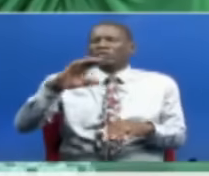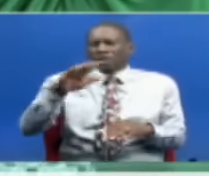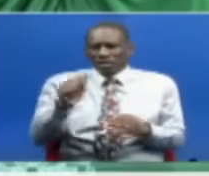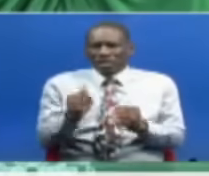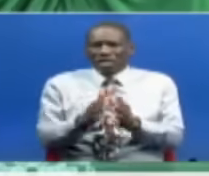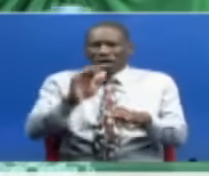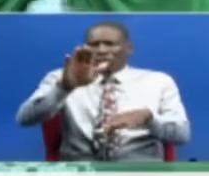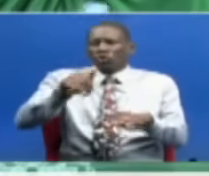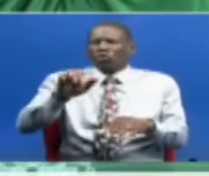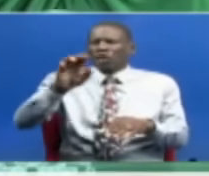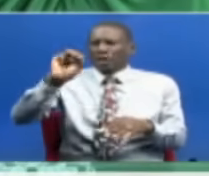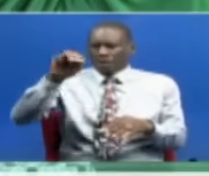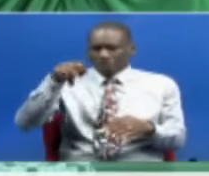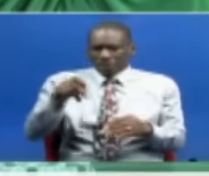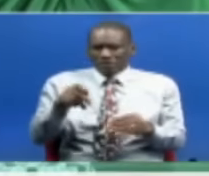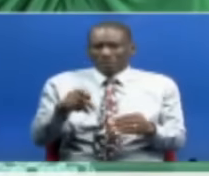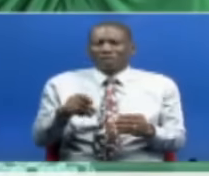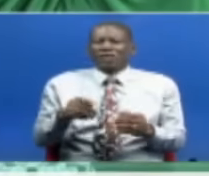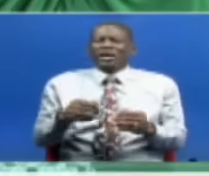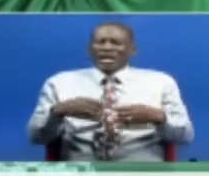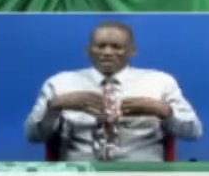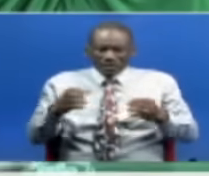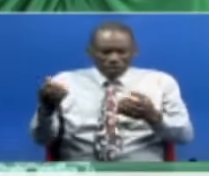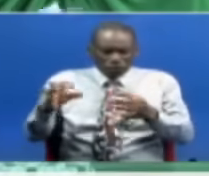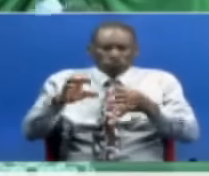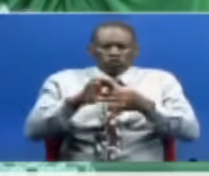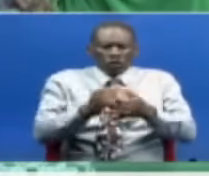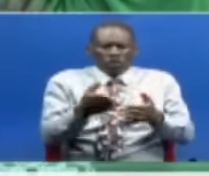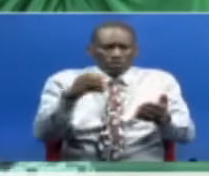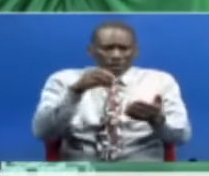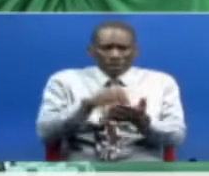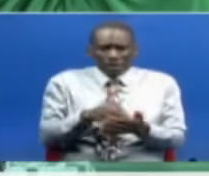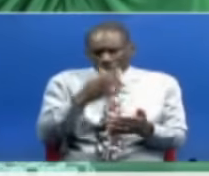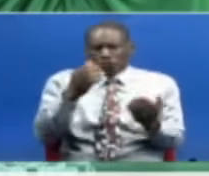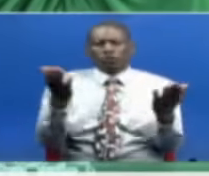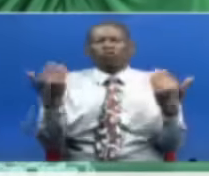niite MCS, nijaribu kuwarudisha pamoja, kwa sababu Meru County is also very